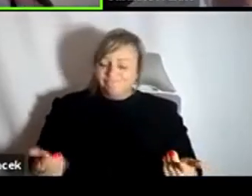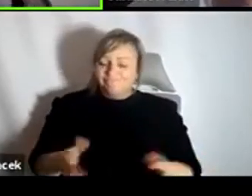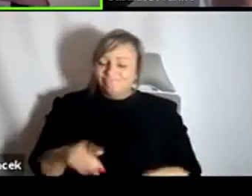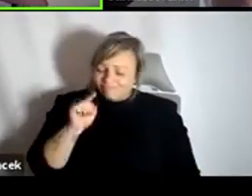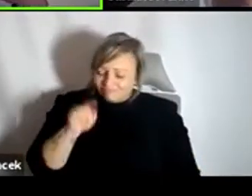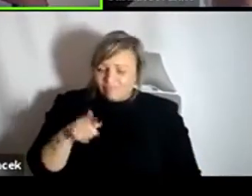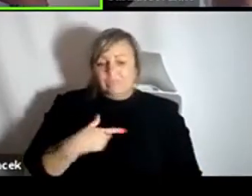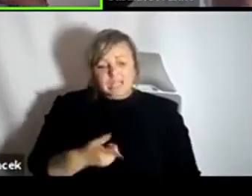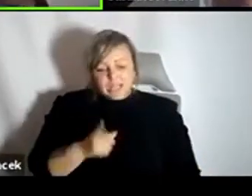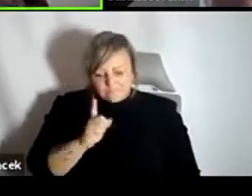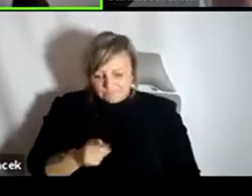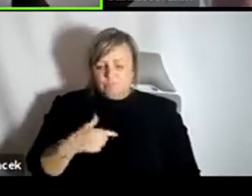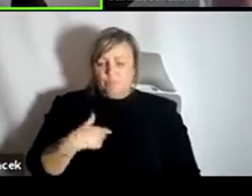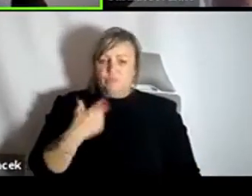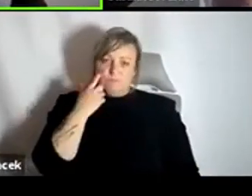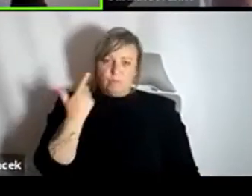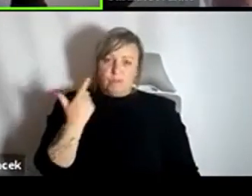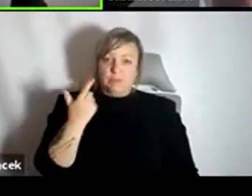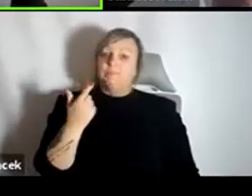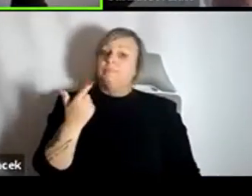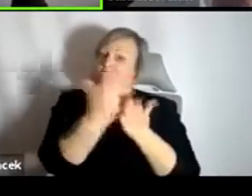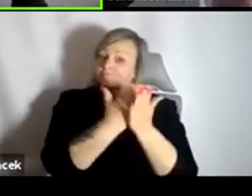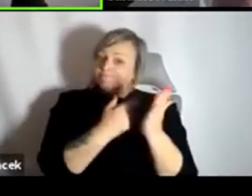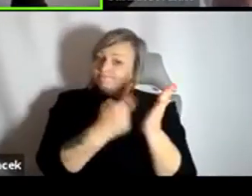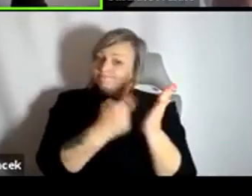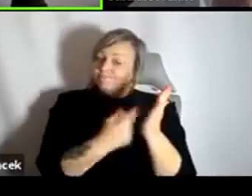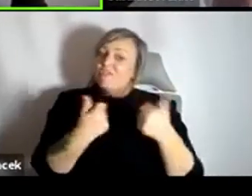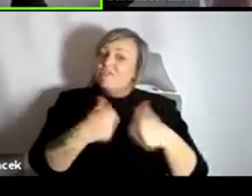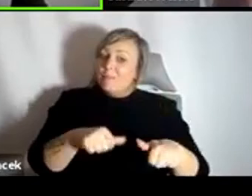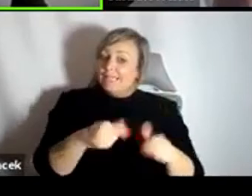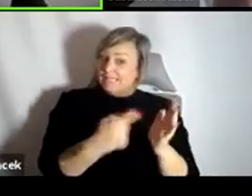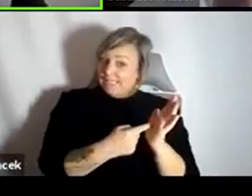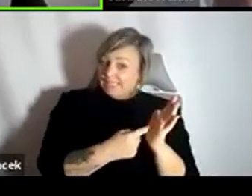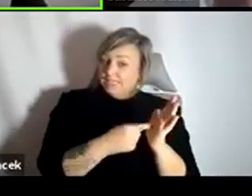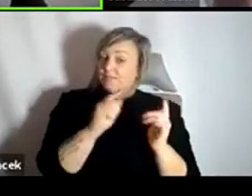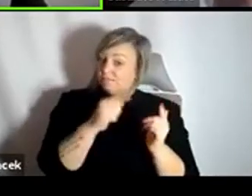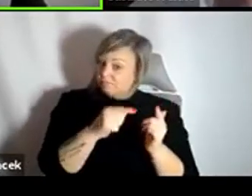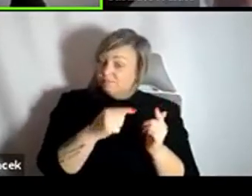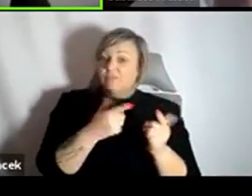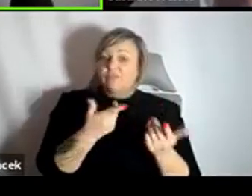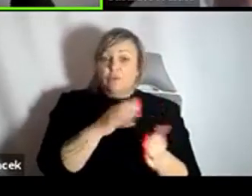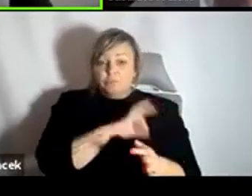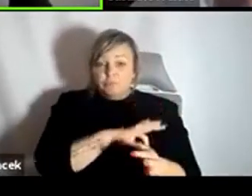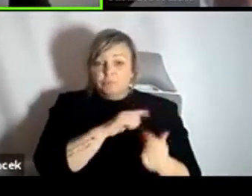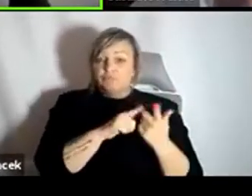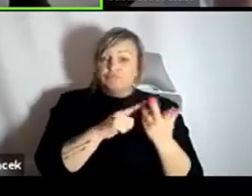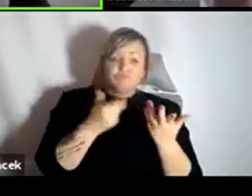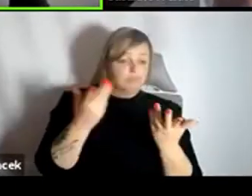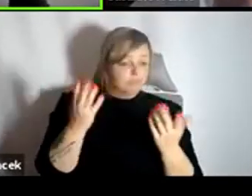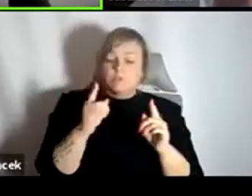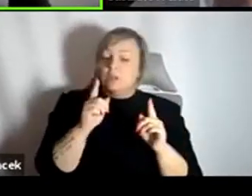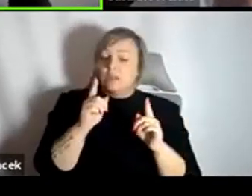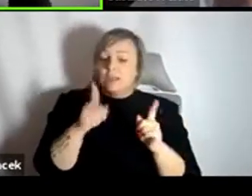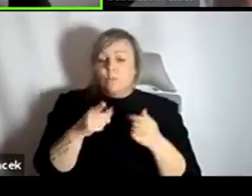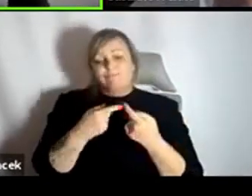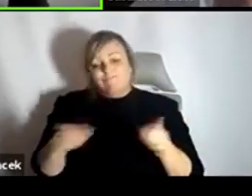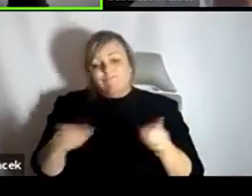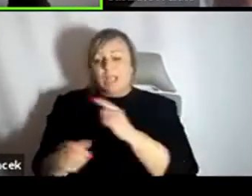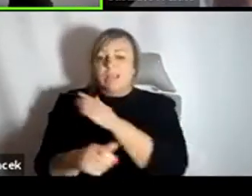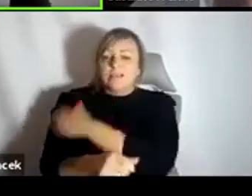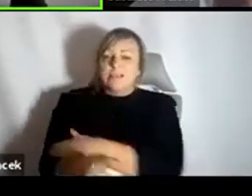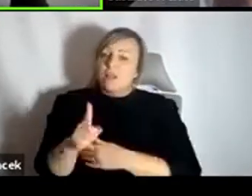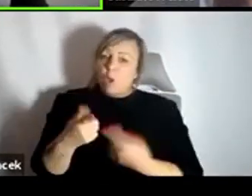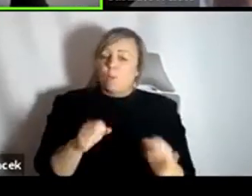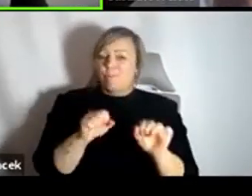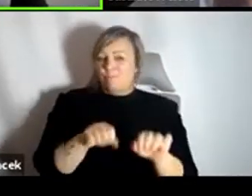glaube ich, ansetzen, einerseits mit verbindlichen Regulierungen über die Lizenzierung, Und auf der anderen Seite eben auch die